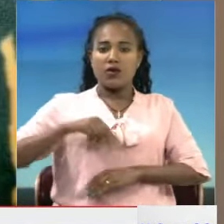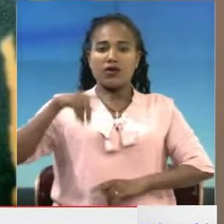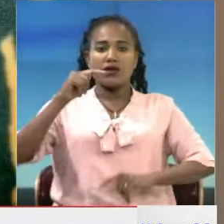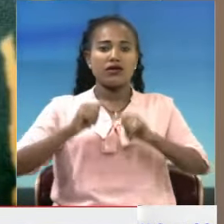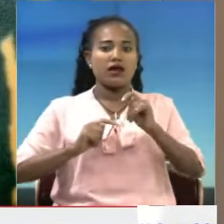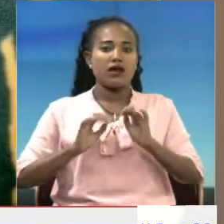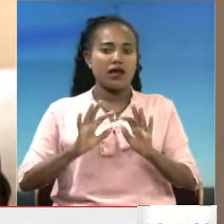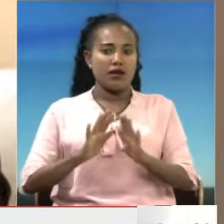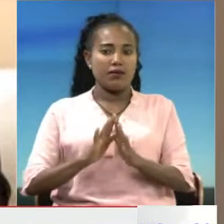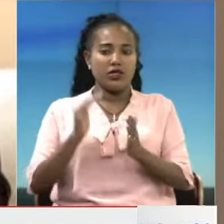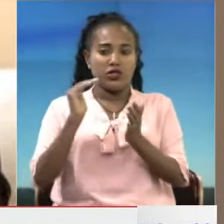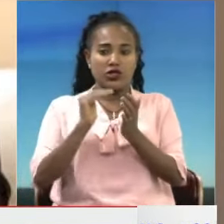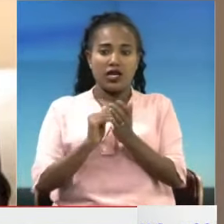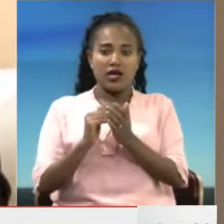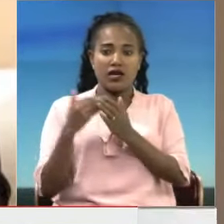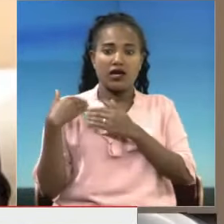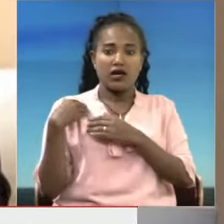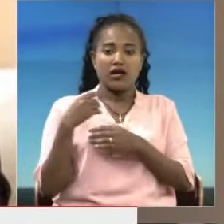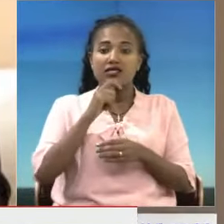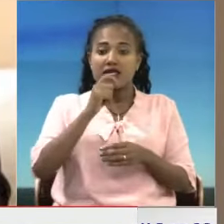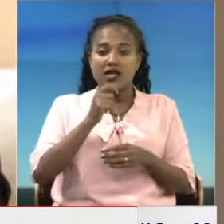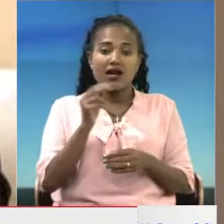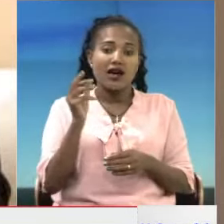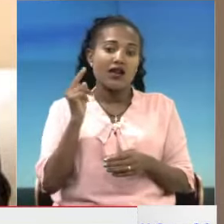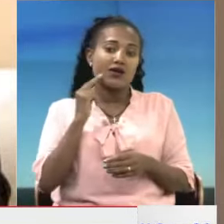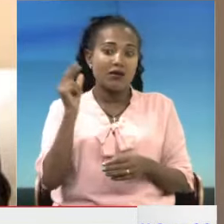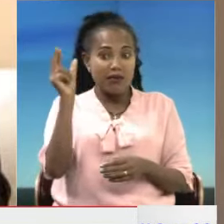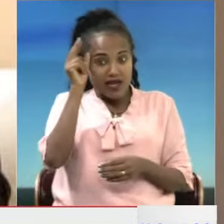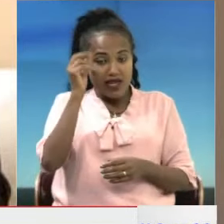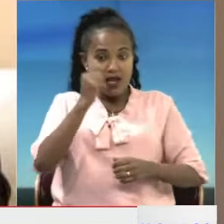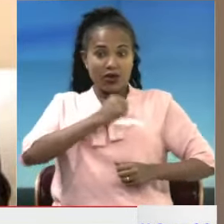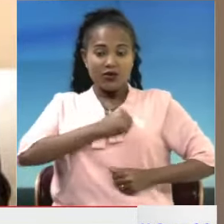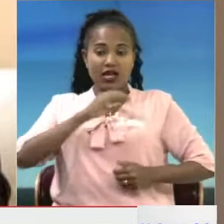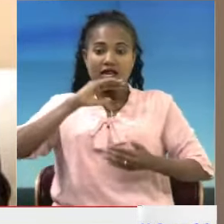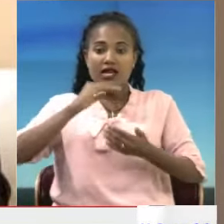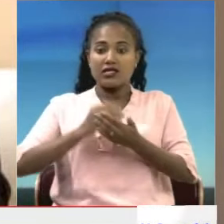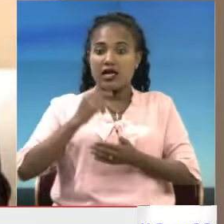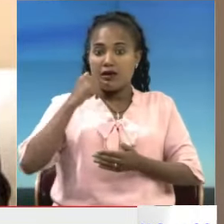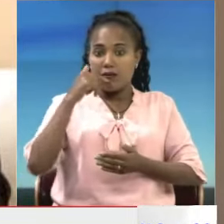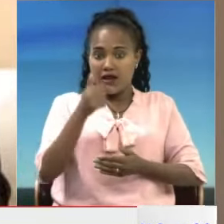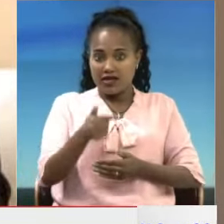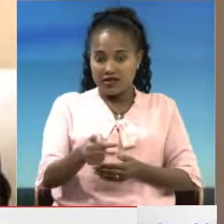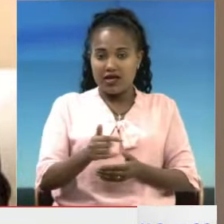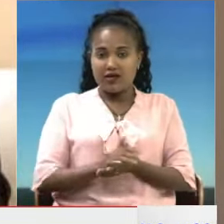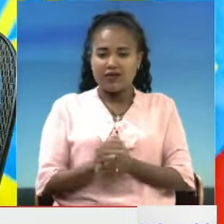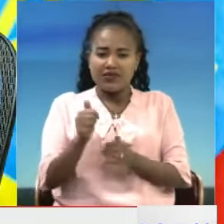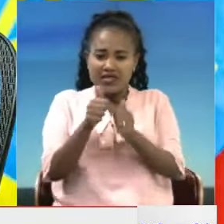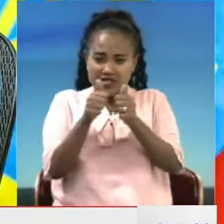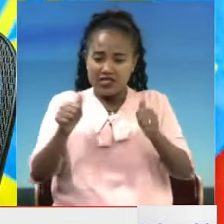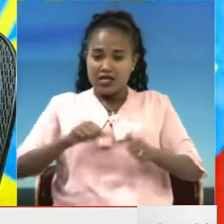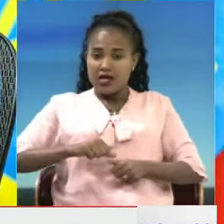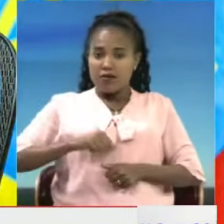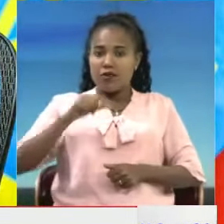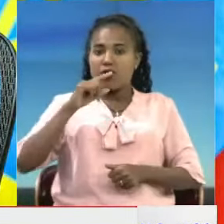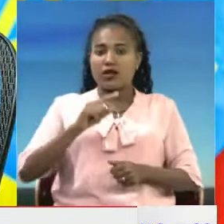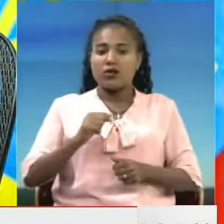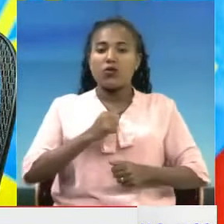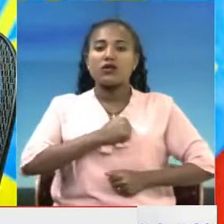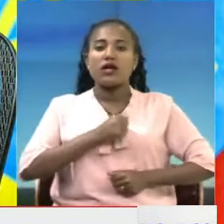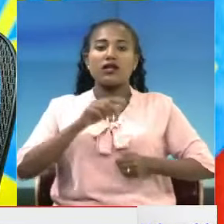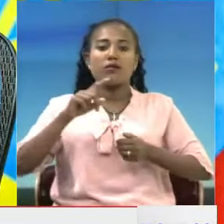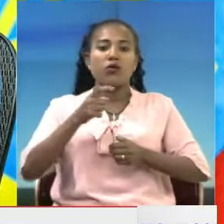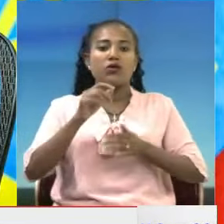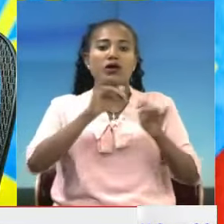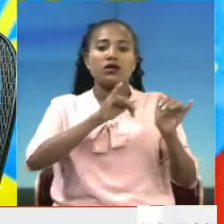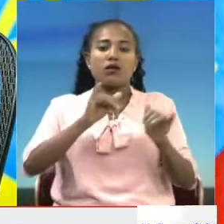ገድል የለም። ሻለቃ ጋዜጠኛ ሀረገወይን በቀለ የወታደር ልጅ ነኝ ብላ ስትናገር እጅግ በኩራት ነው። ወታደር